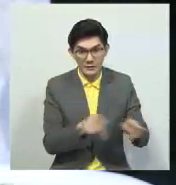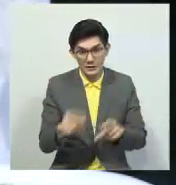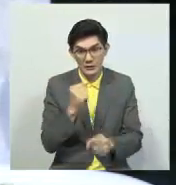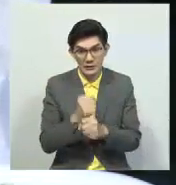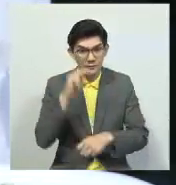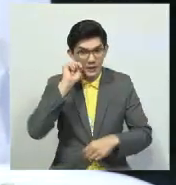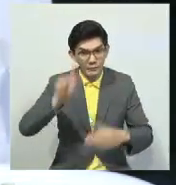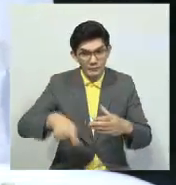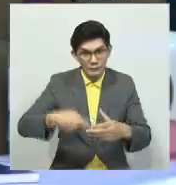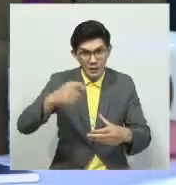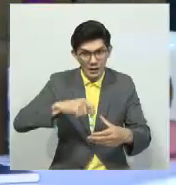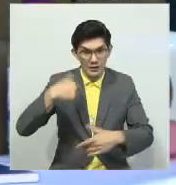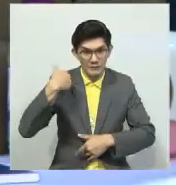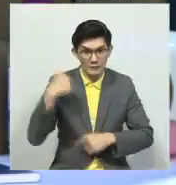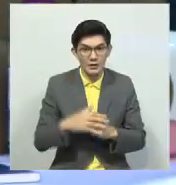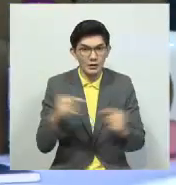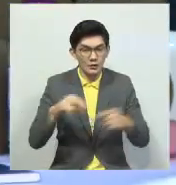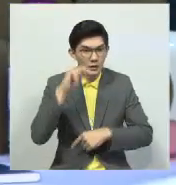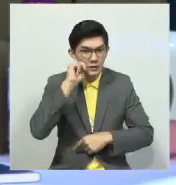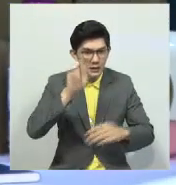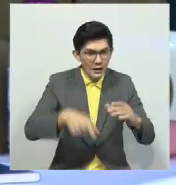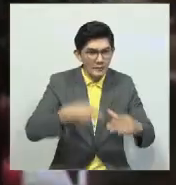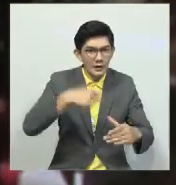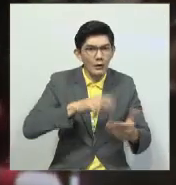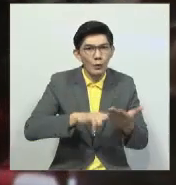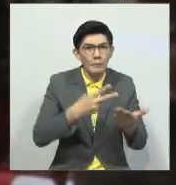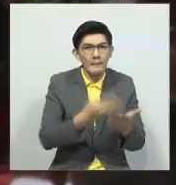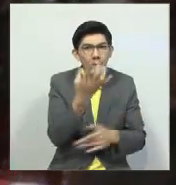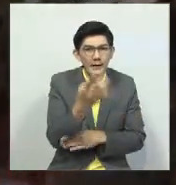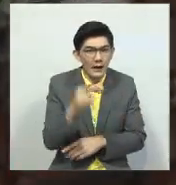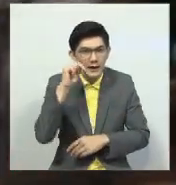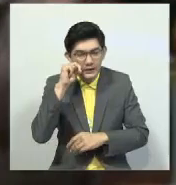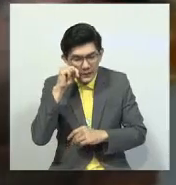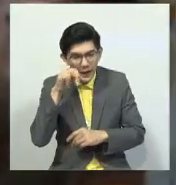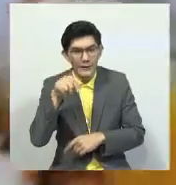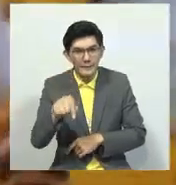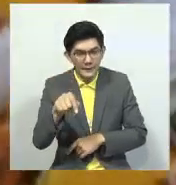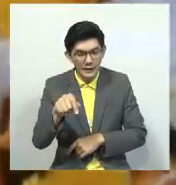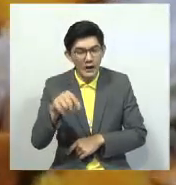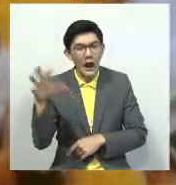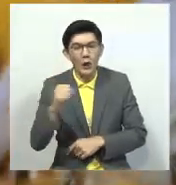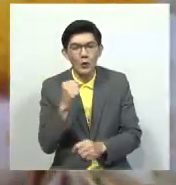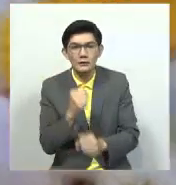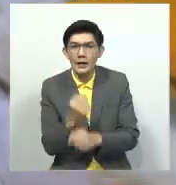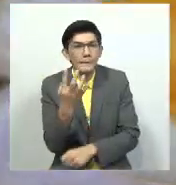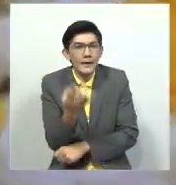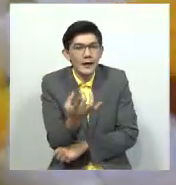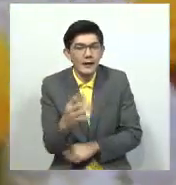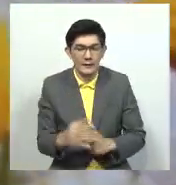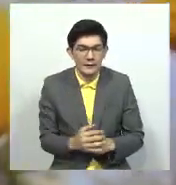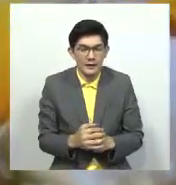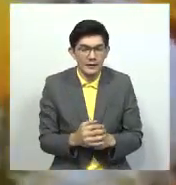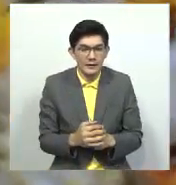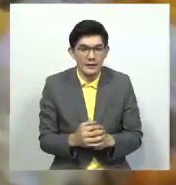มตักน้ำอย่างเช่นพิธีพลีกรรมตักน้ำคืออะไรน้ำที่ตักในพิธีพลีกรรมจะนำไปใช้ในพิธี